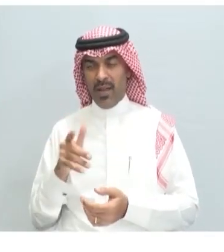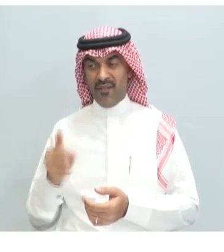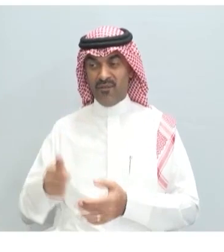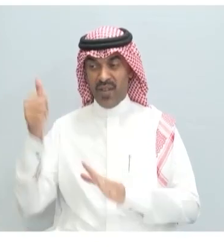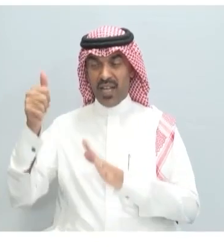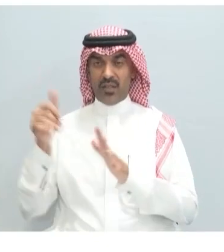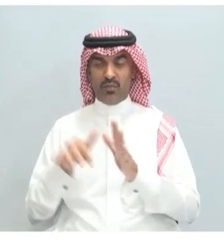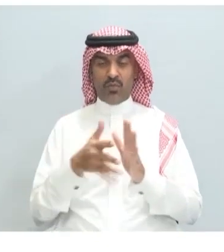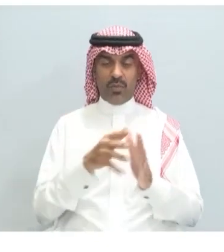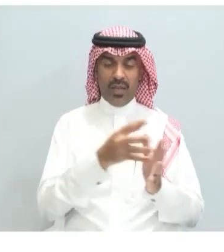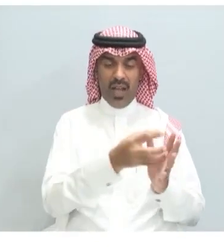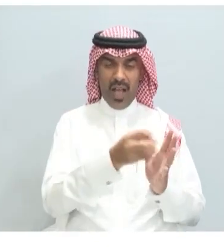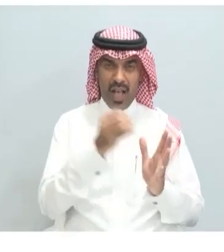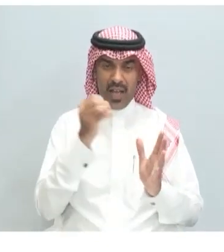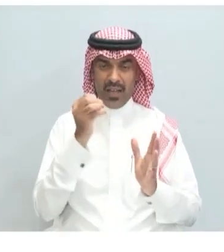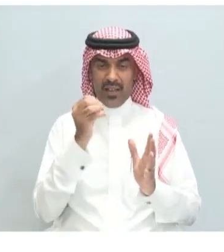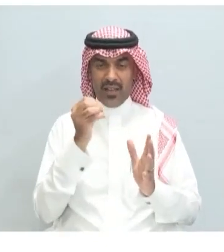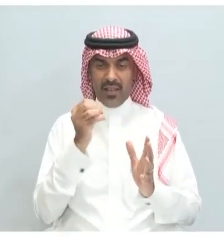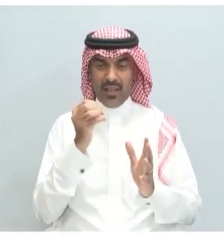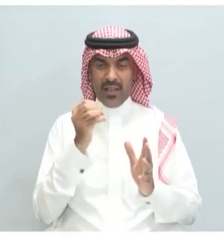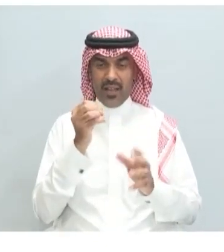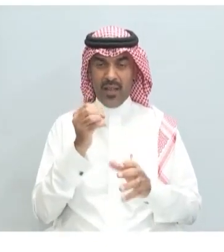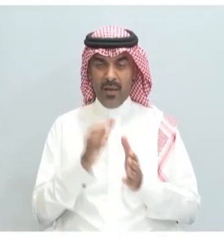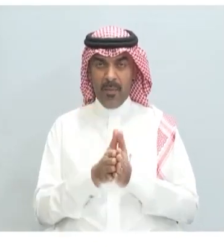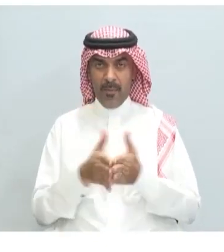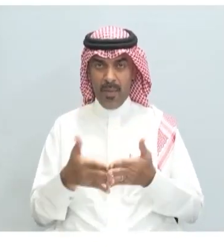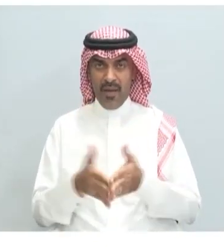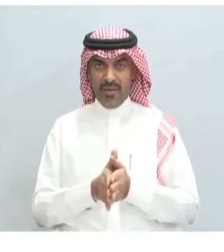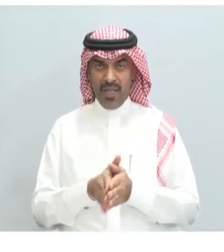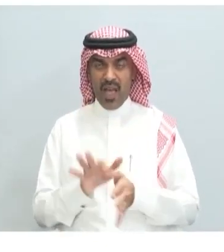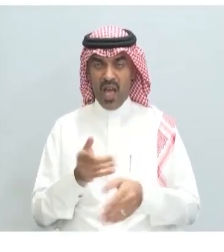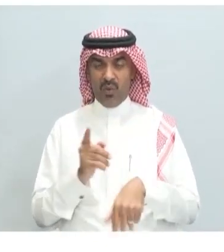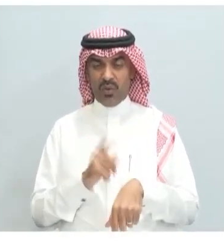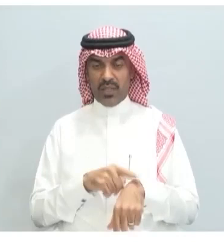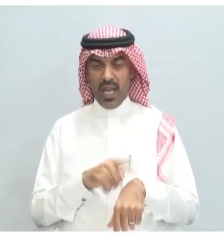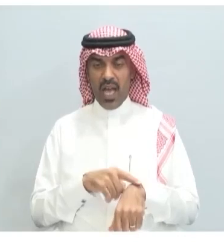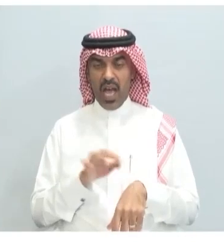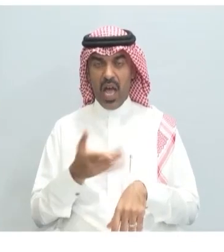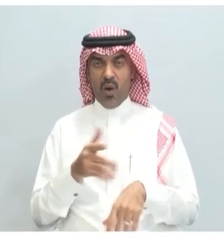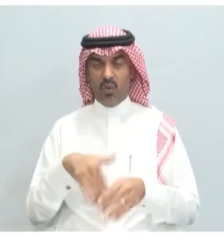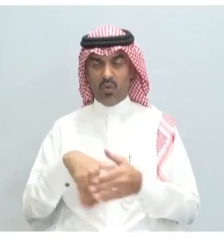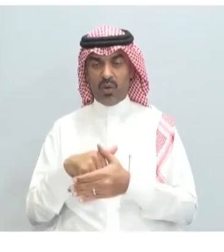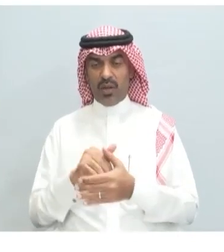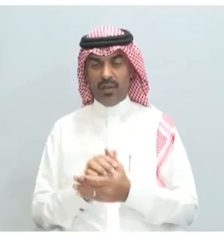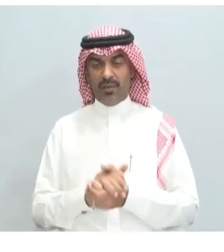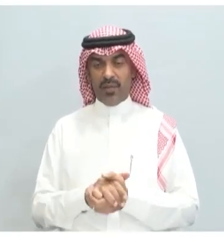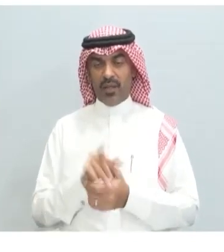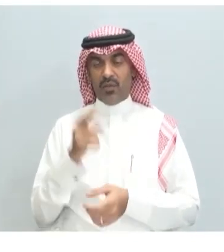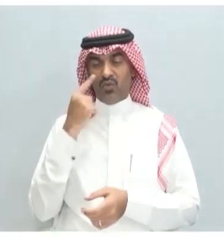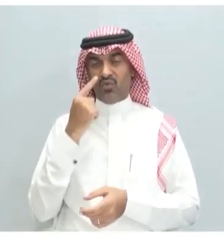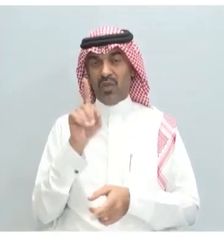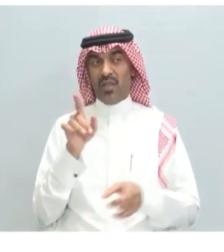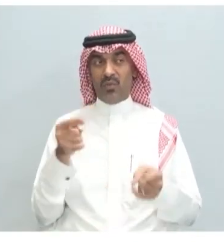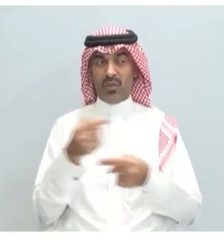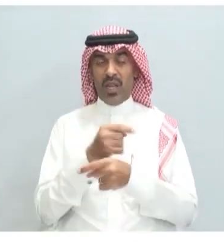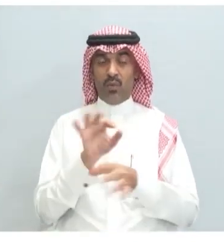ساعه او كره هل في محفظه تجي على شكل ساعه ولا ساعه تجي على شكل كره اذا هنا نقول الحوادث متنافيه يعني